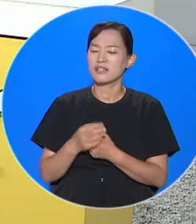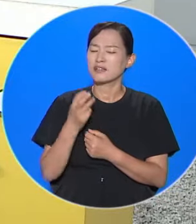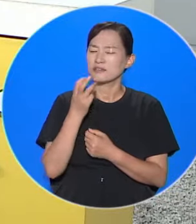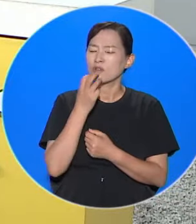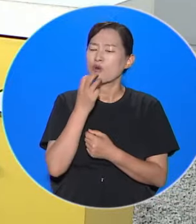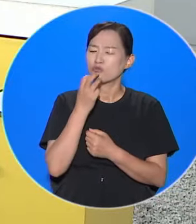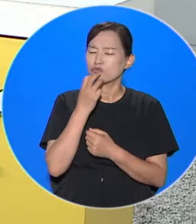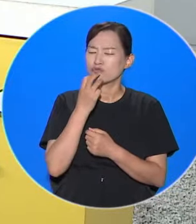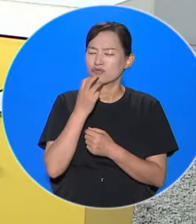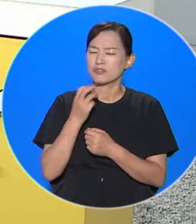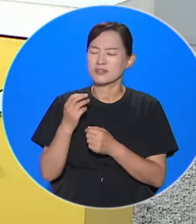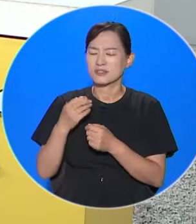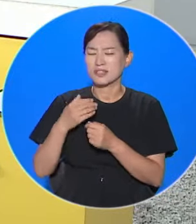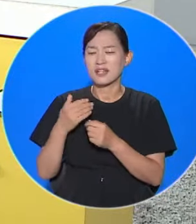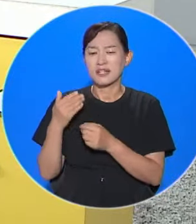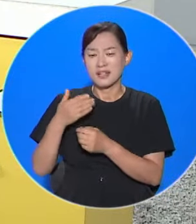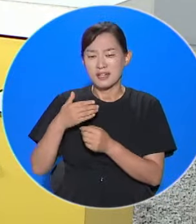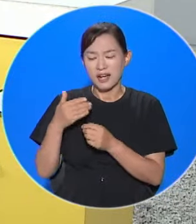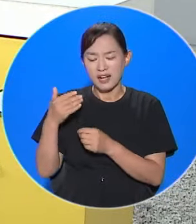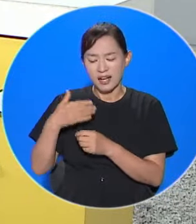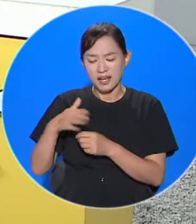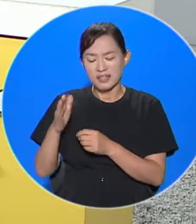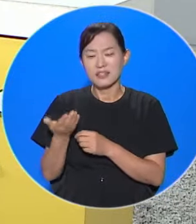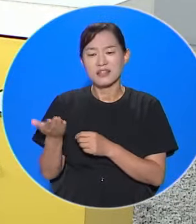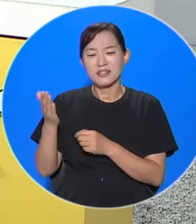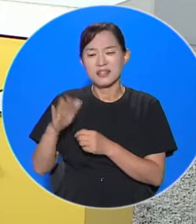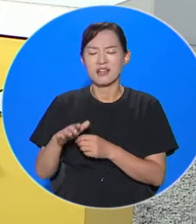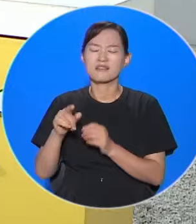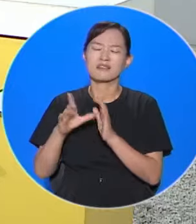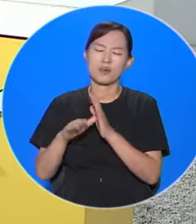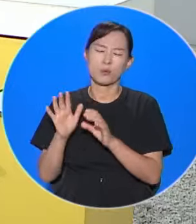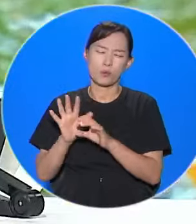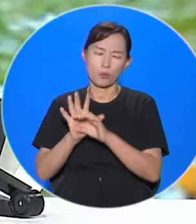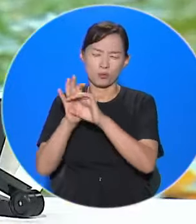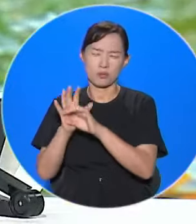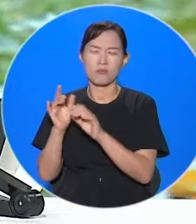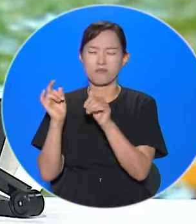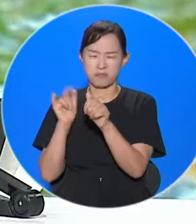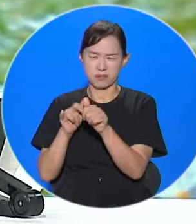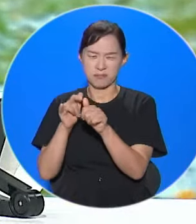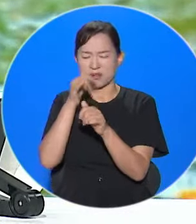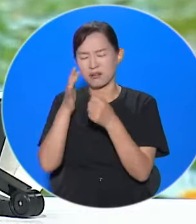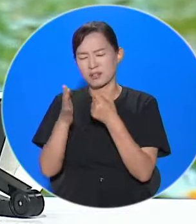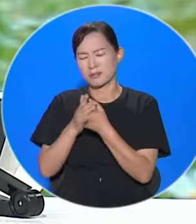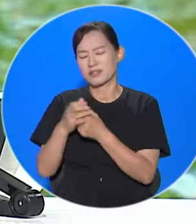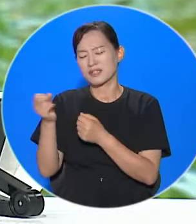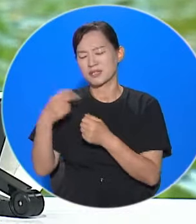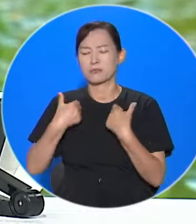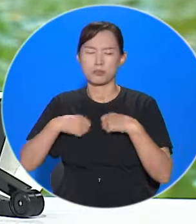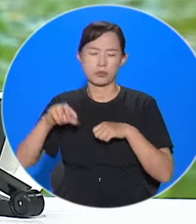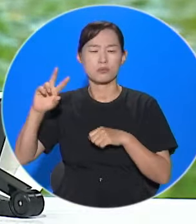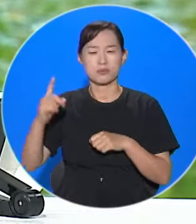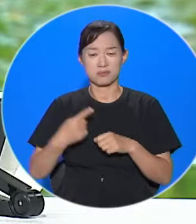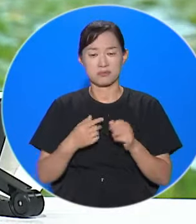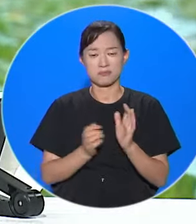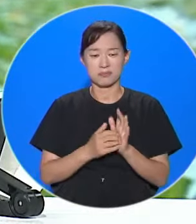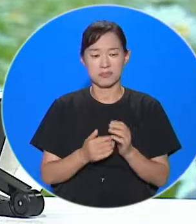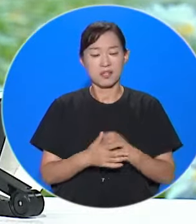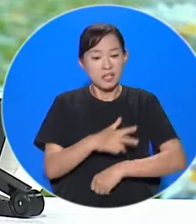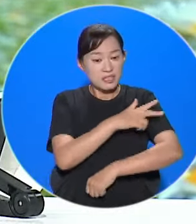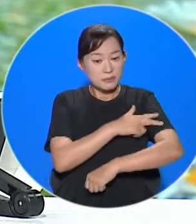서울까지 올라갔었는데 네. 그때 뭐 코로나 확진이 돼가지고 아유, 그러셨군요. 내려왔거든요. 예. 우리 박수진 집사님 확진이